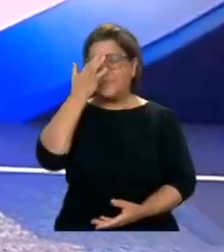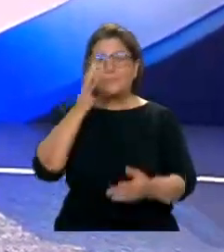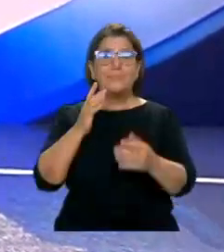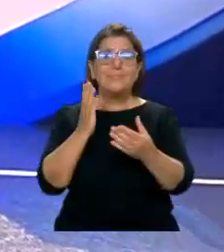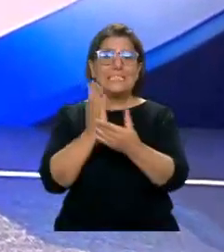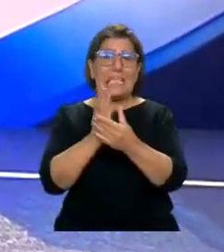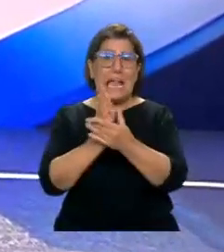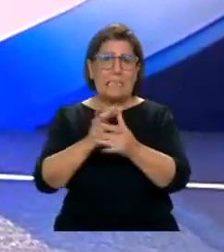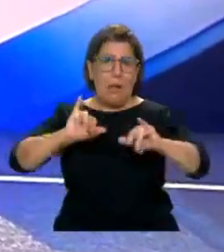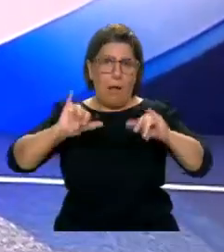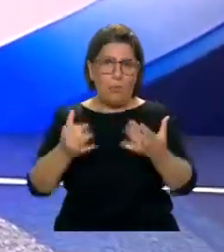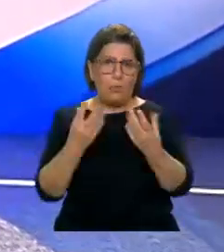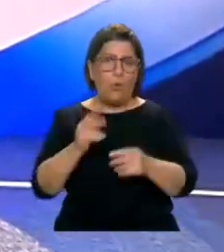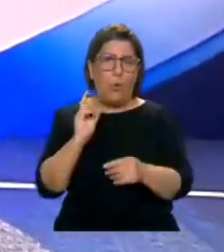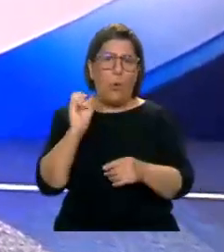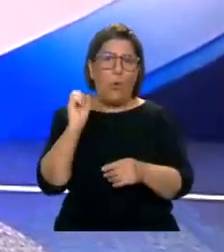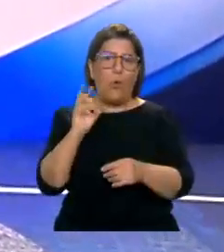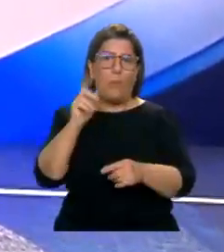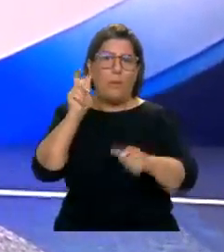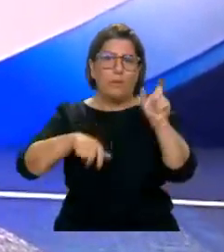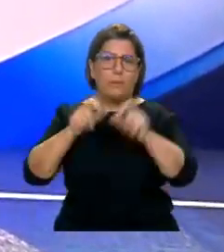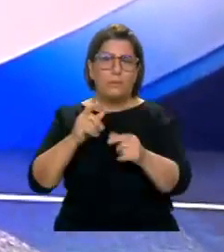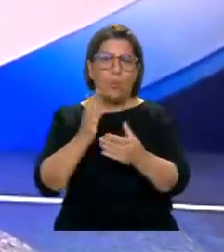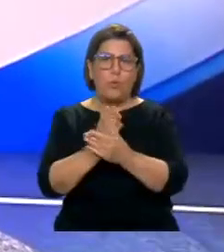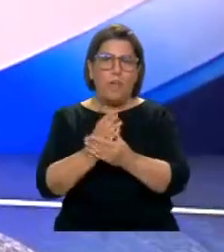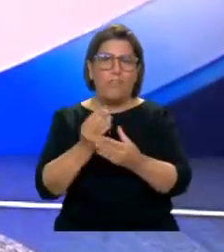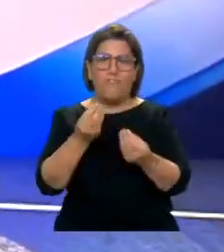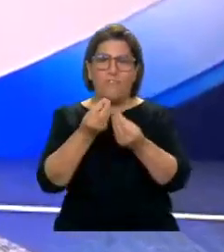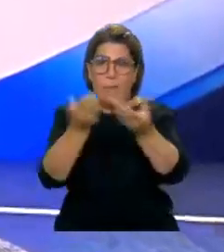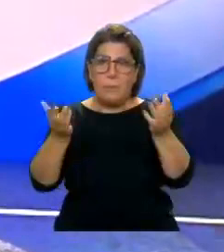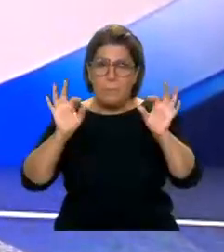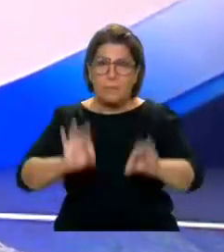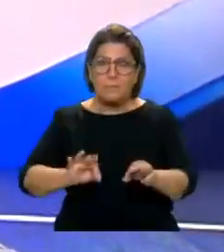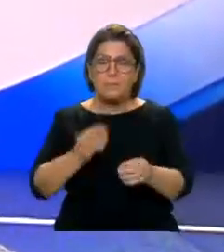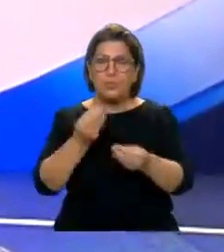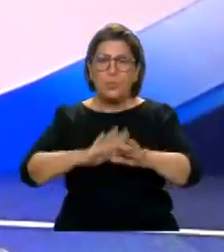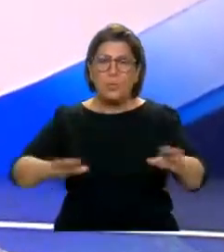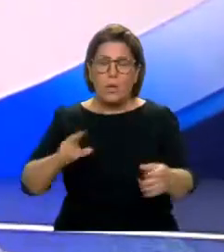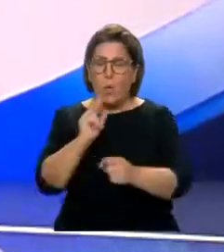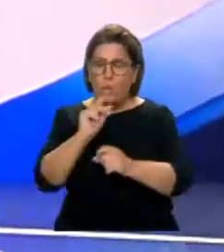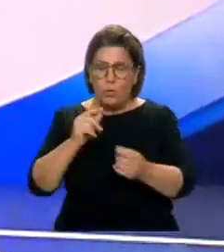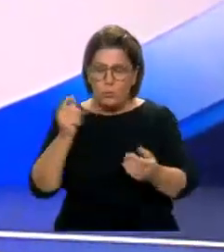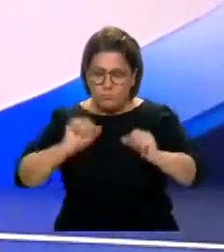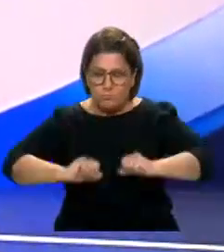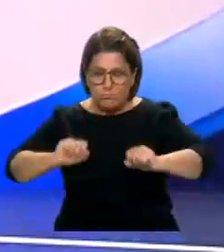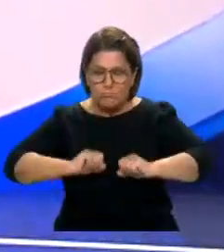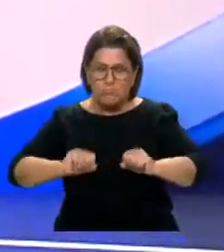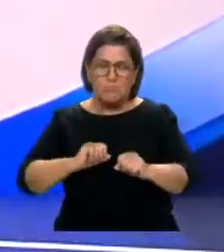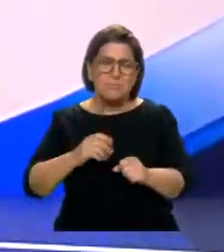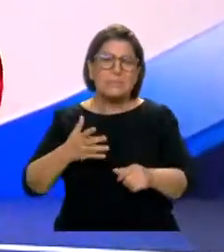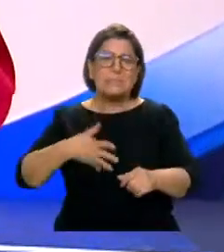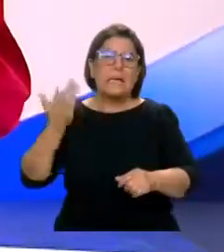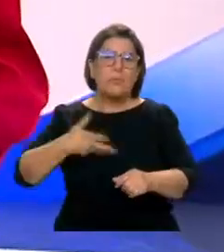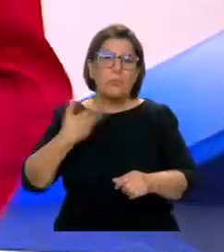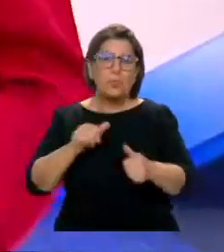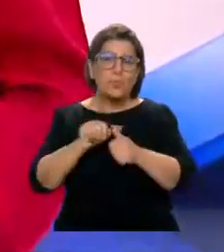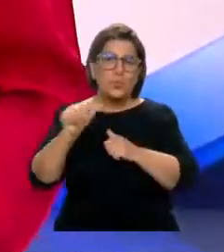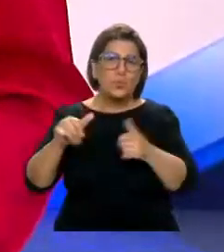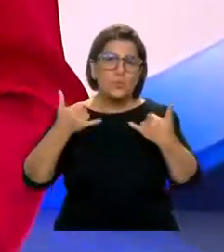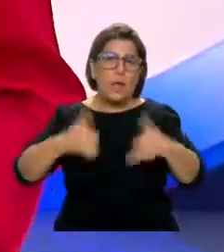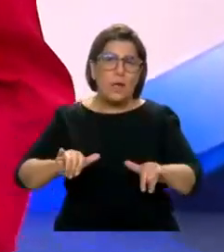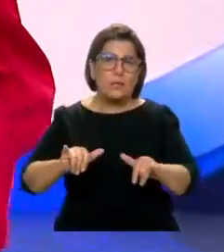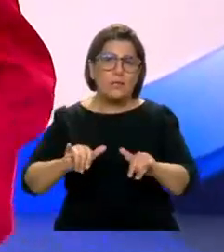Dersler yoğunlaştı, öğretmenler ödev vermeye başladı ama çocuklar ödev yapma konusunda gönülsüz. Çoğu uzun yaz tatili